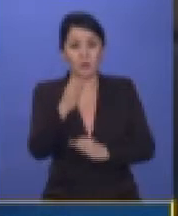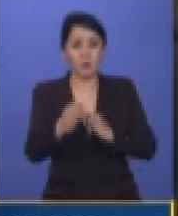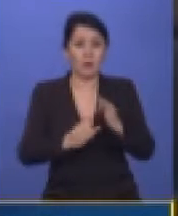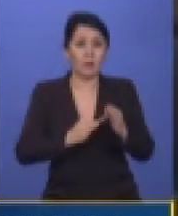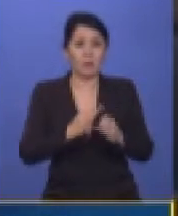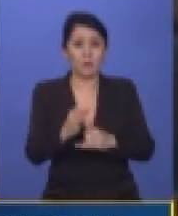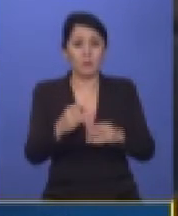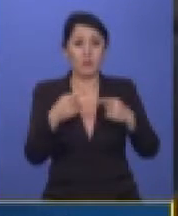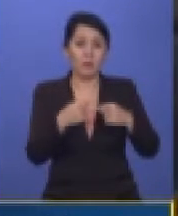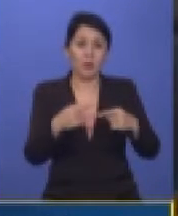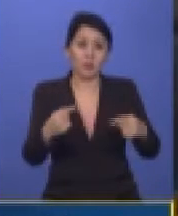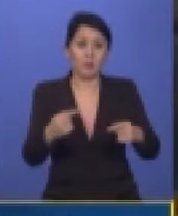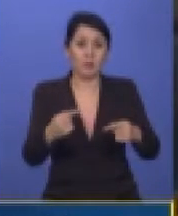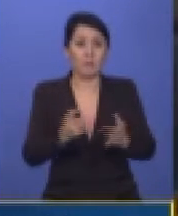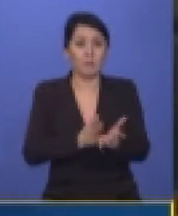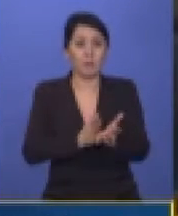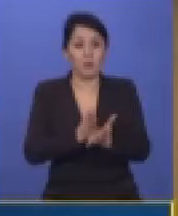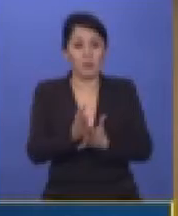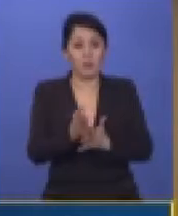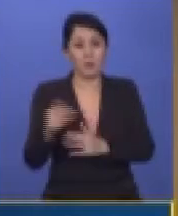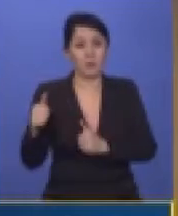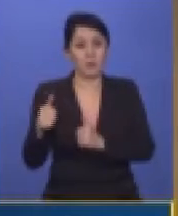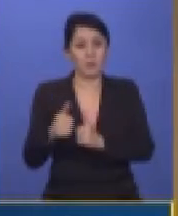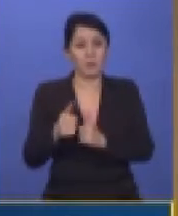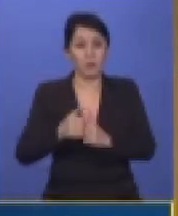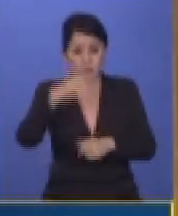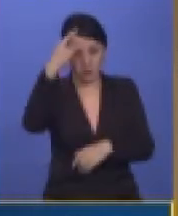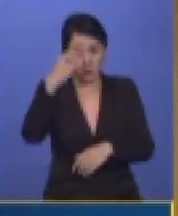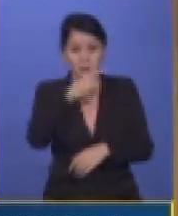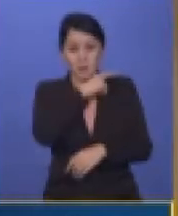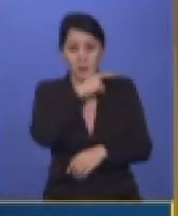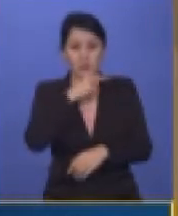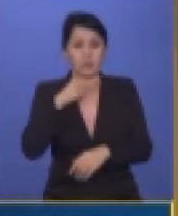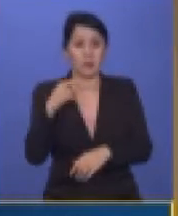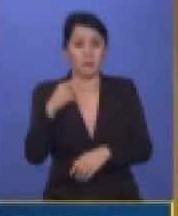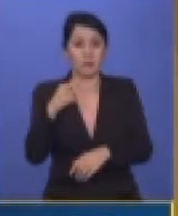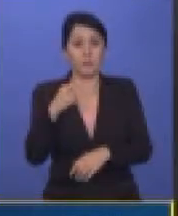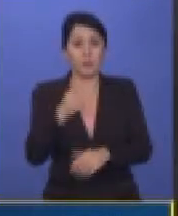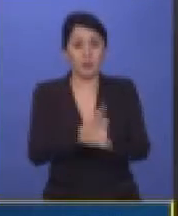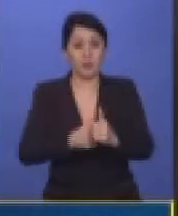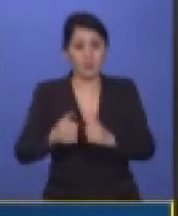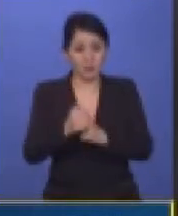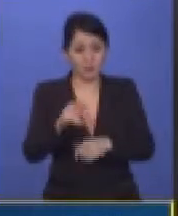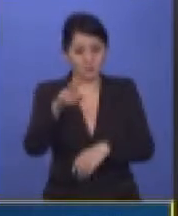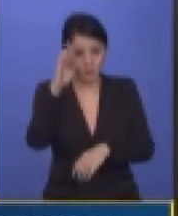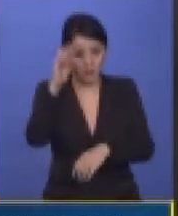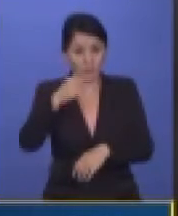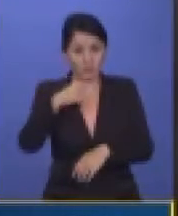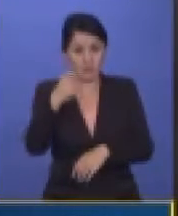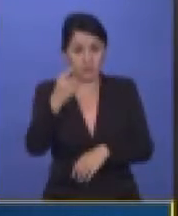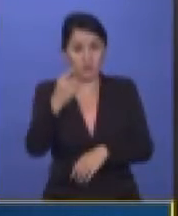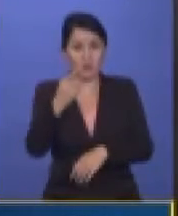Владимиром Путиным. Собеседники обсудили различные аспекты стратегического партнерства Казахстана и России. Лидеры государств